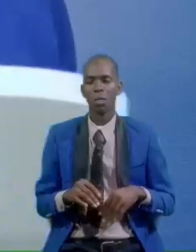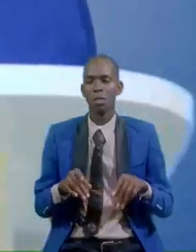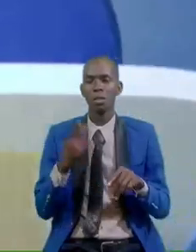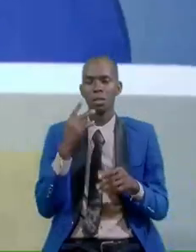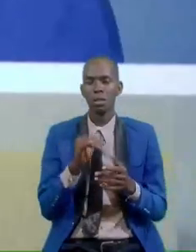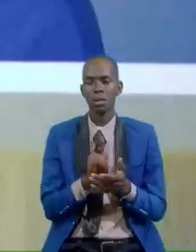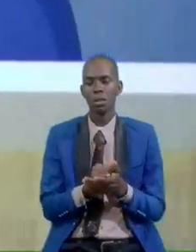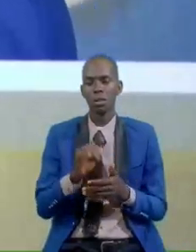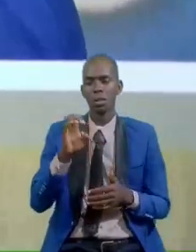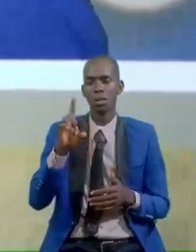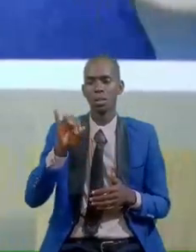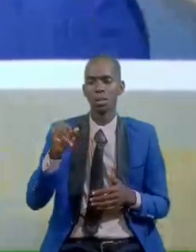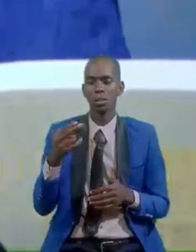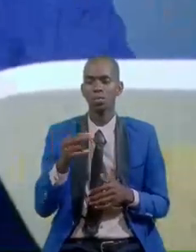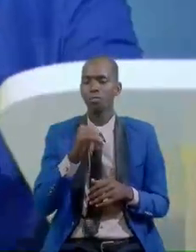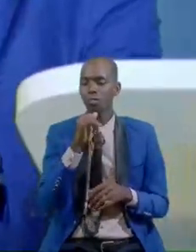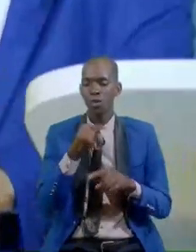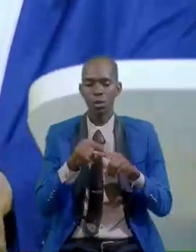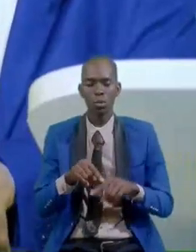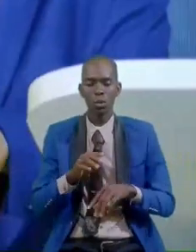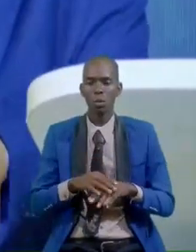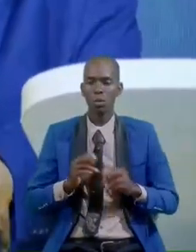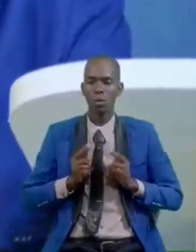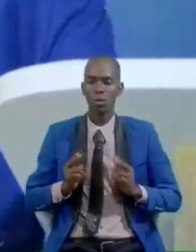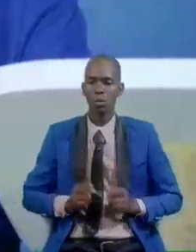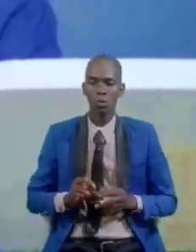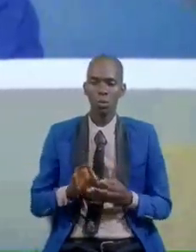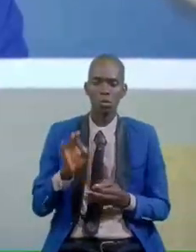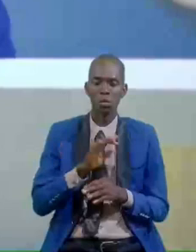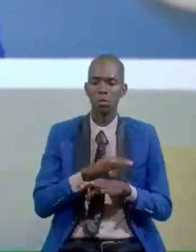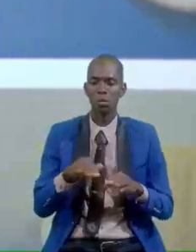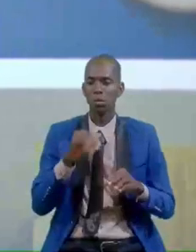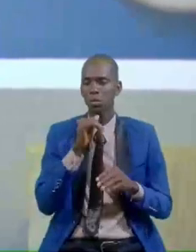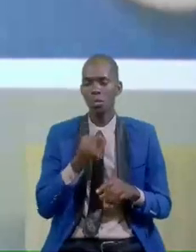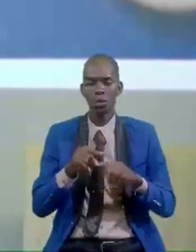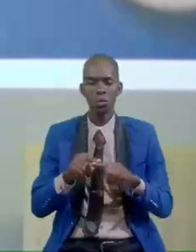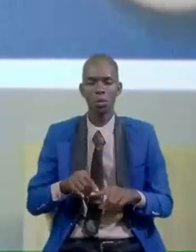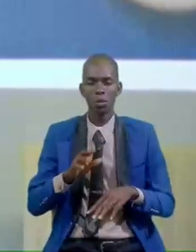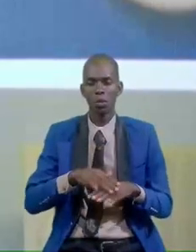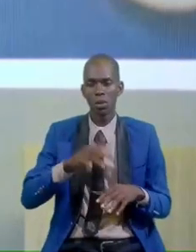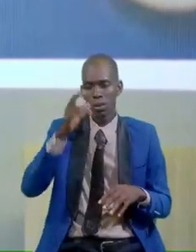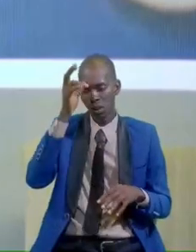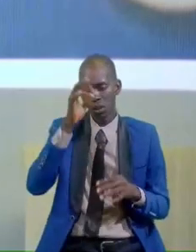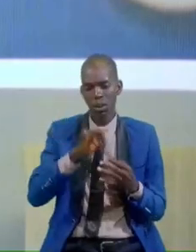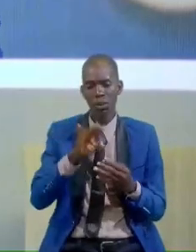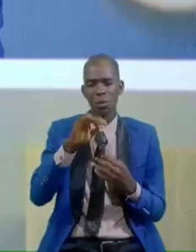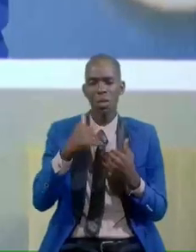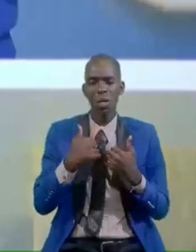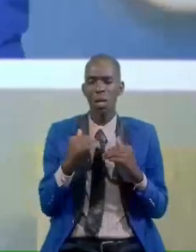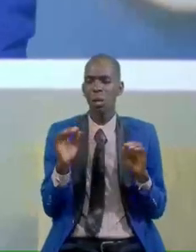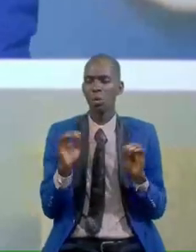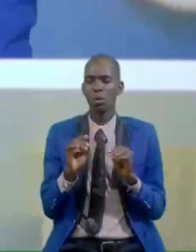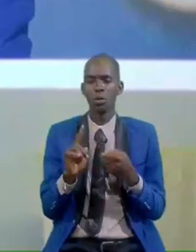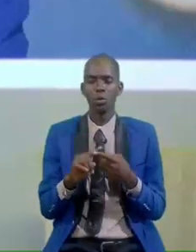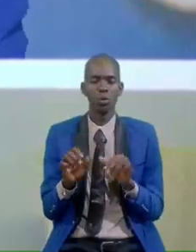Il ne dépend pas de l'esprit humain, il ne dépend pas non plus des esprits sataniques. Il n'a rien à faire avec ça,